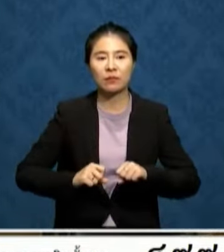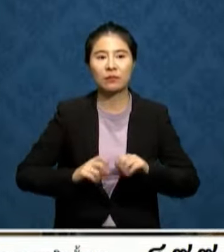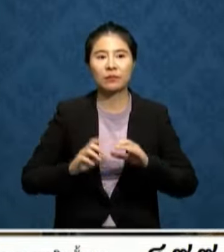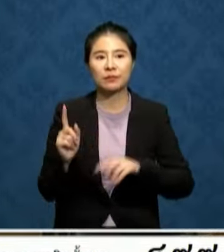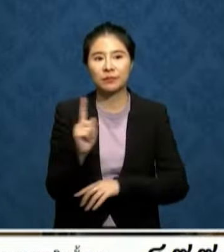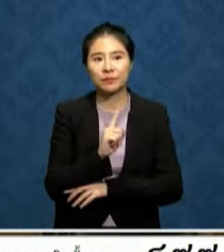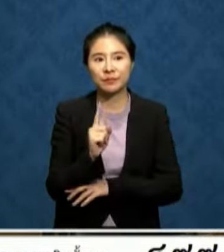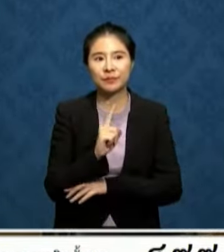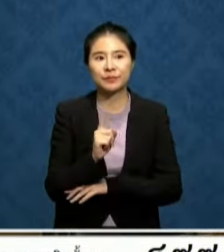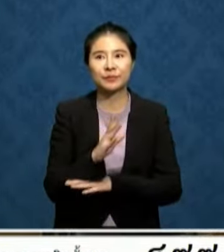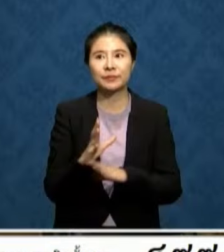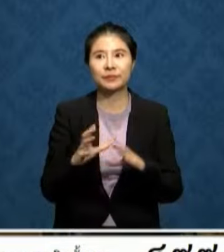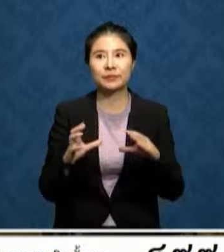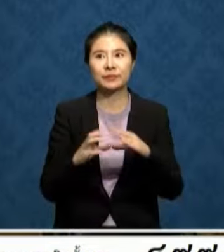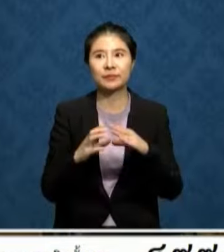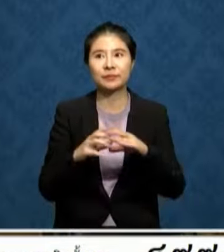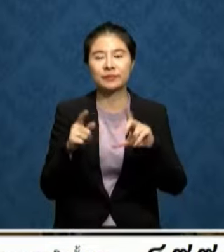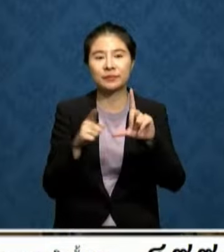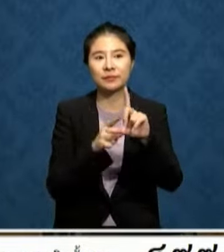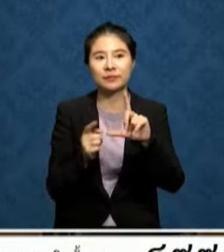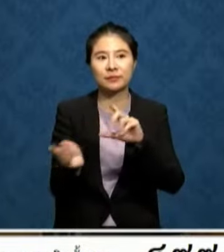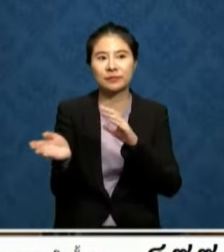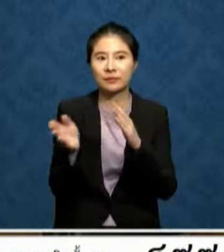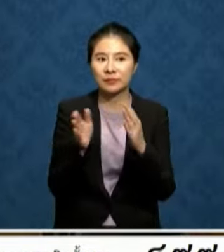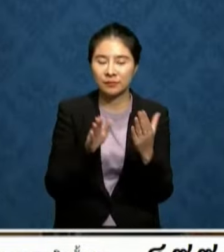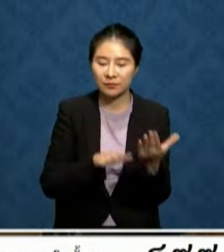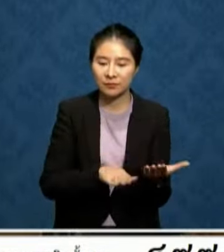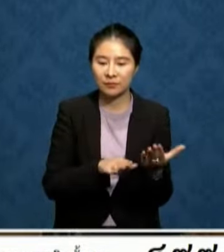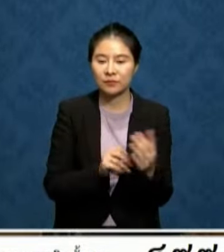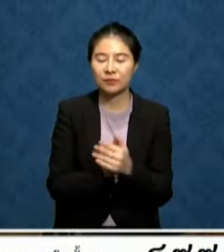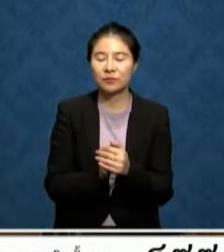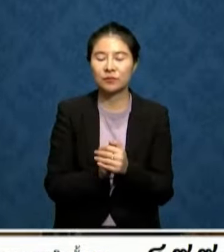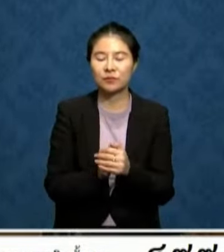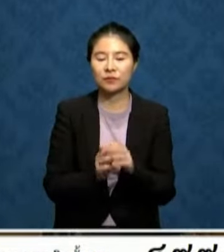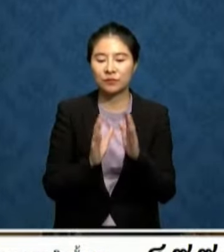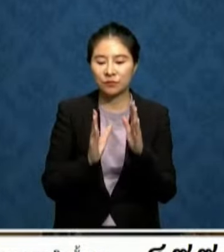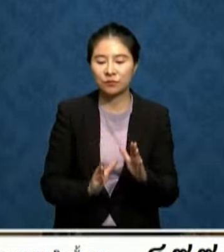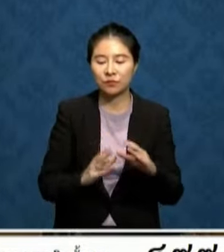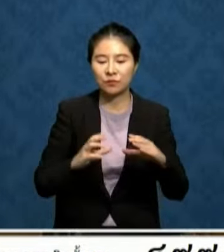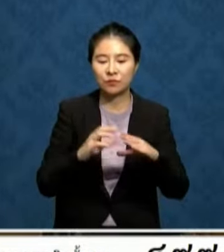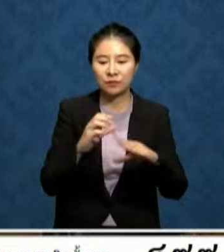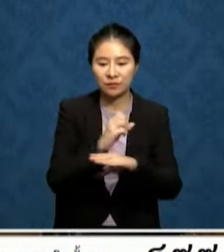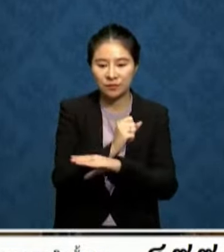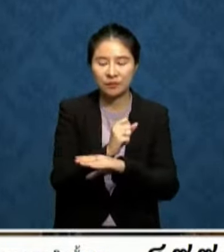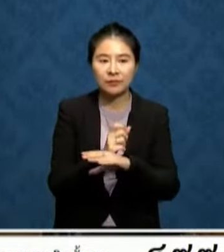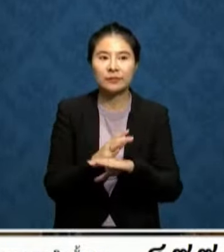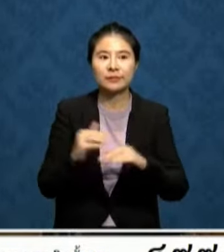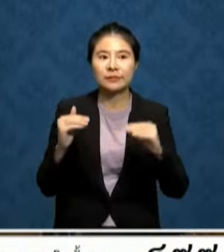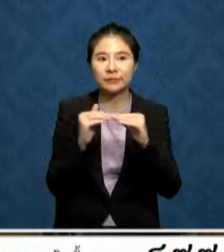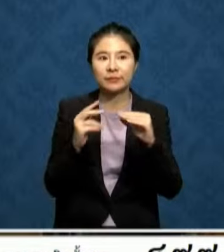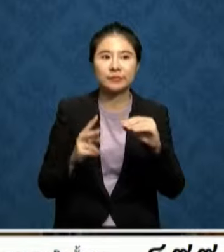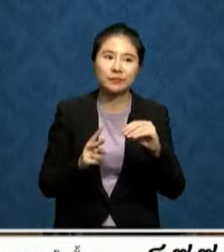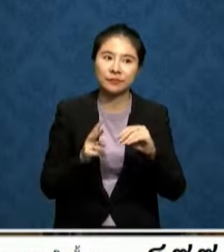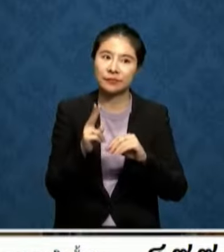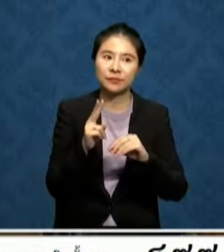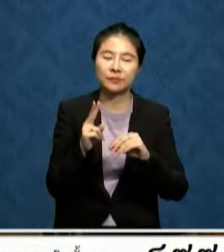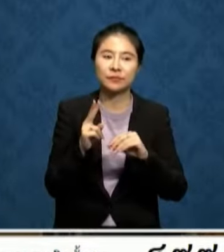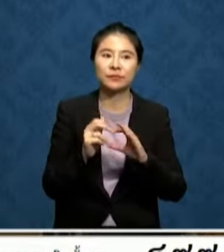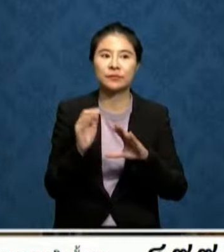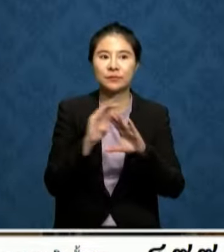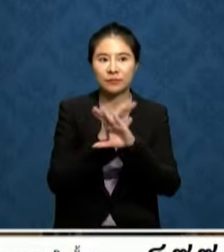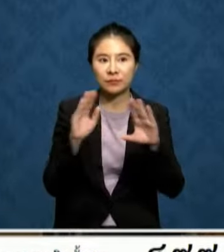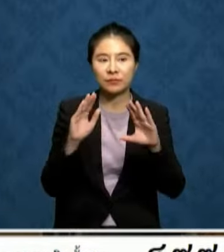ยยุบพรรคก้าวไกลและตัดสิทธิ์ทางการเมืองของคณะกรรมการบริหารพรรคก้าวไกลนะครับ